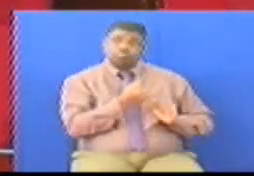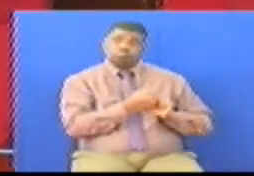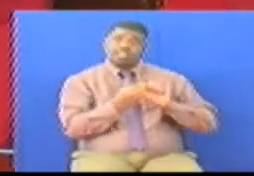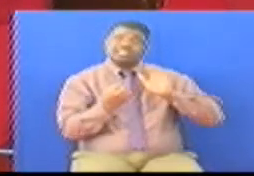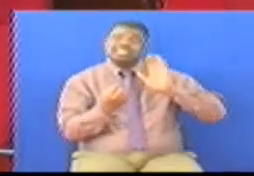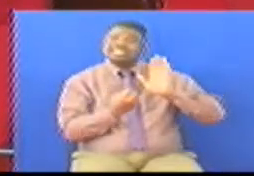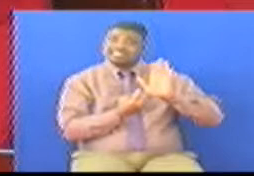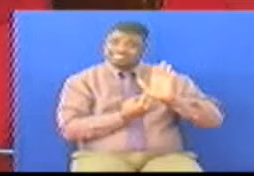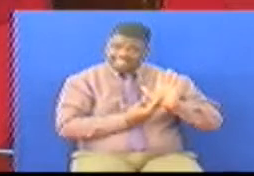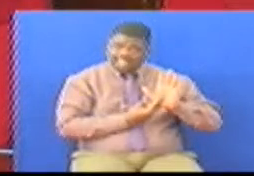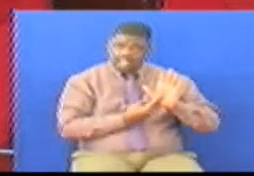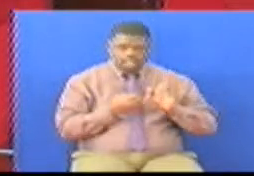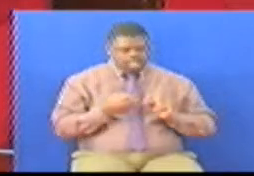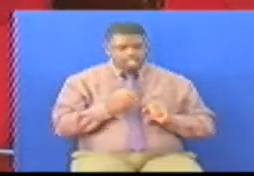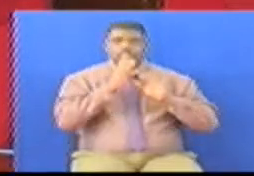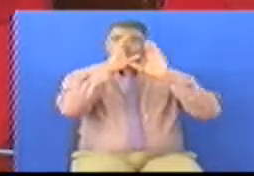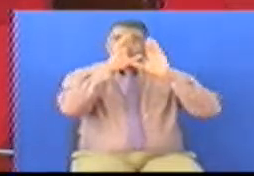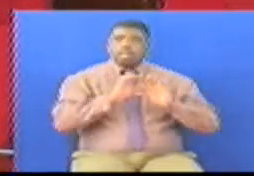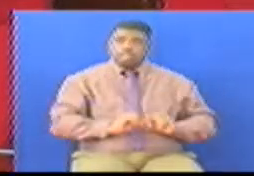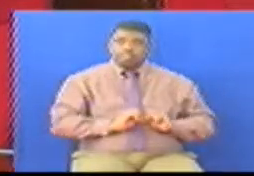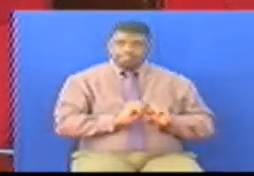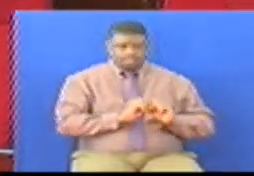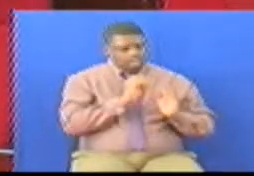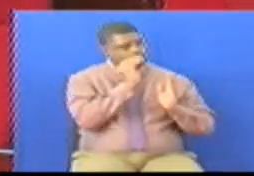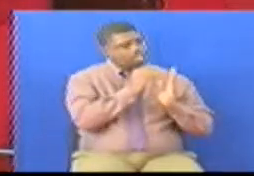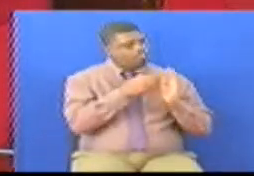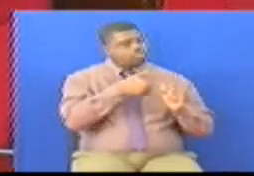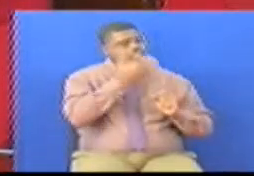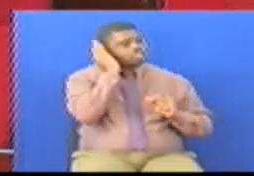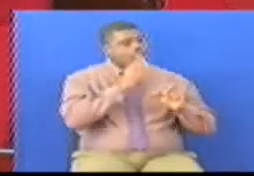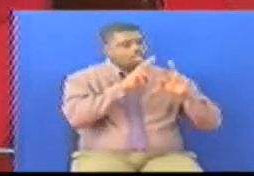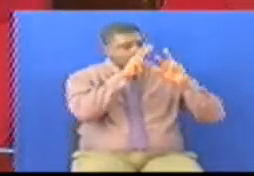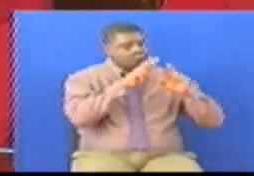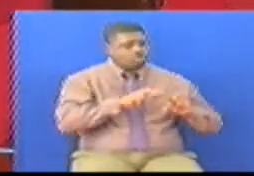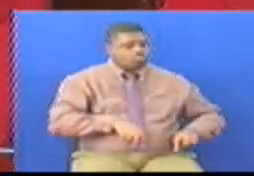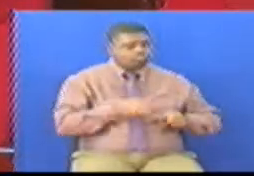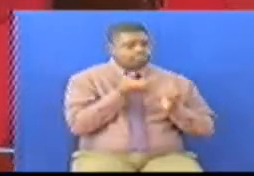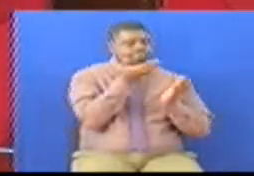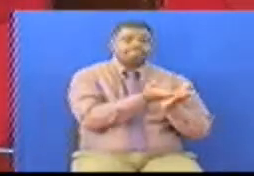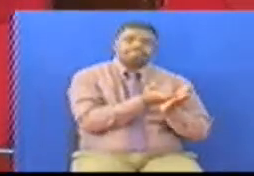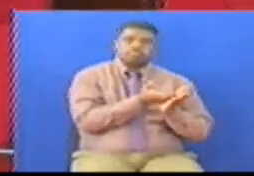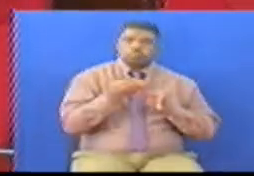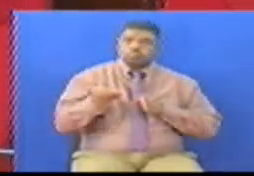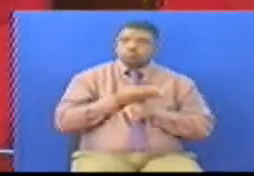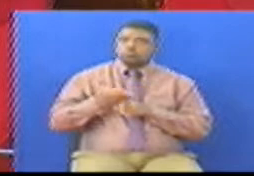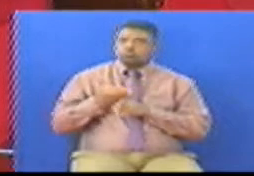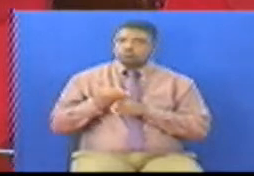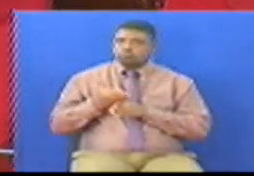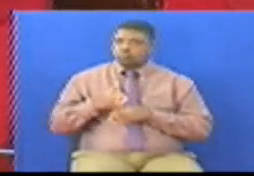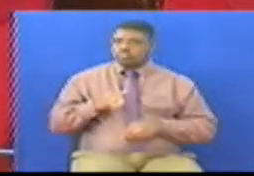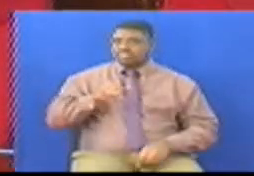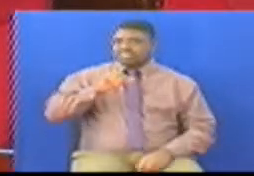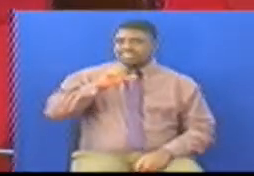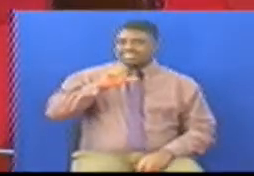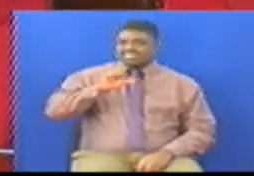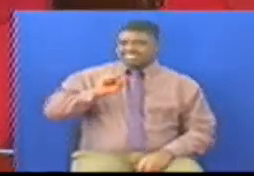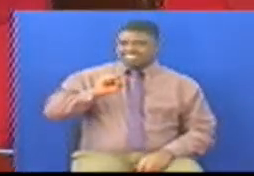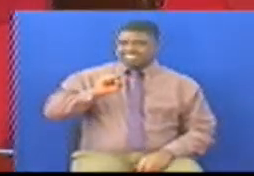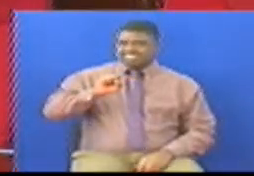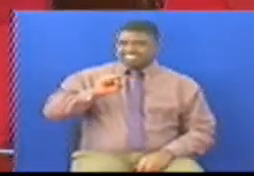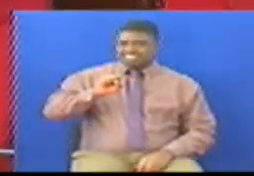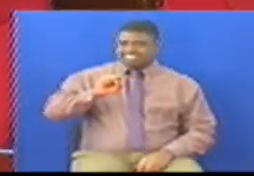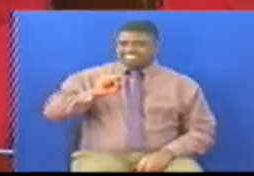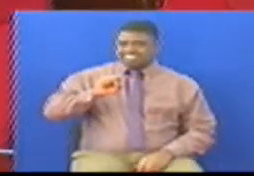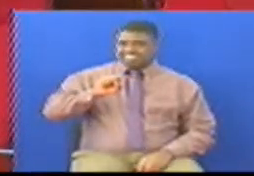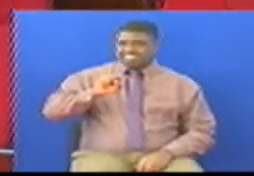kudumu ya bunge ya hesabu za serikali PSC kuhusu taarifa ya hesabu zilizokaguliwa na CAG za serikali kuu na mashirika ya umma kwa